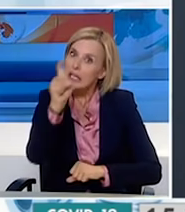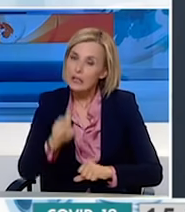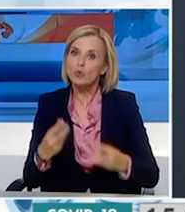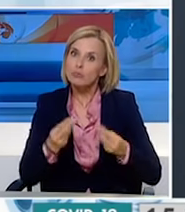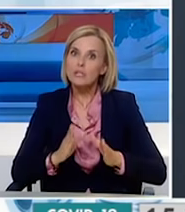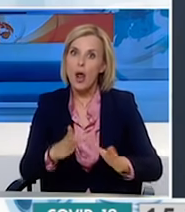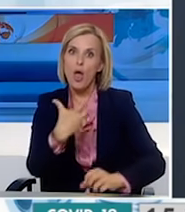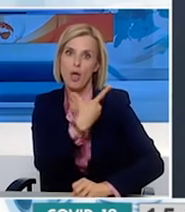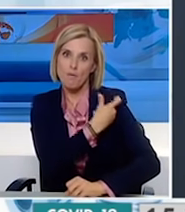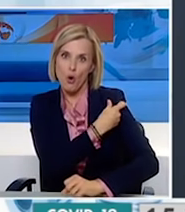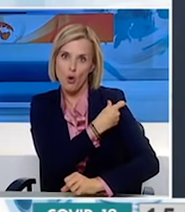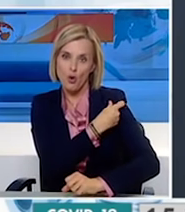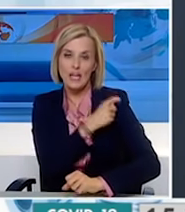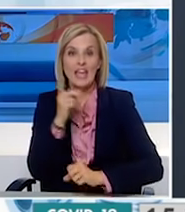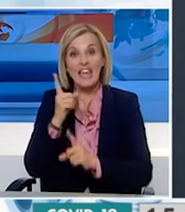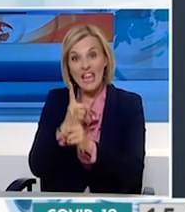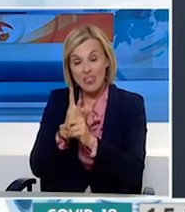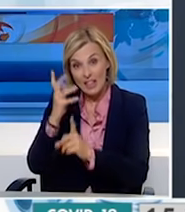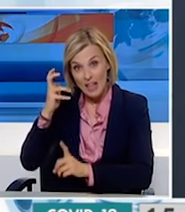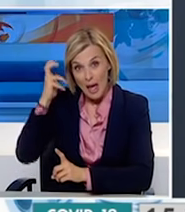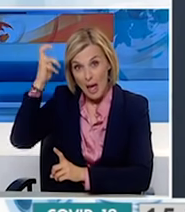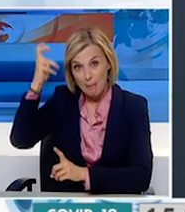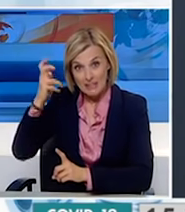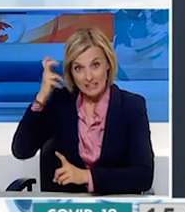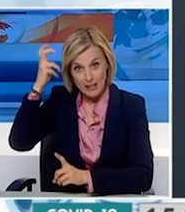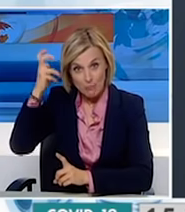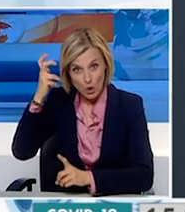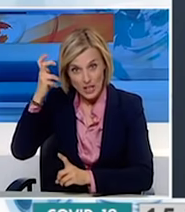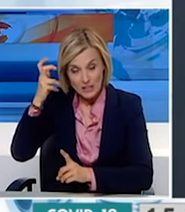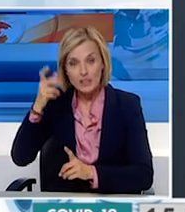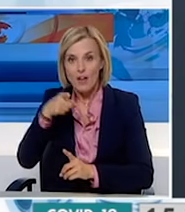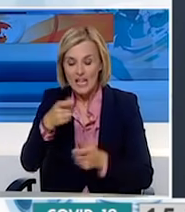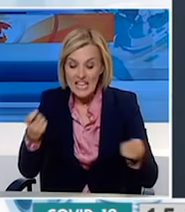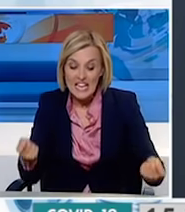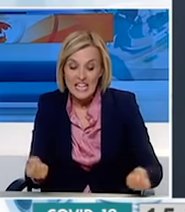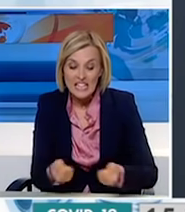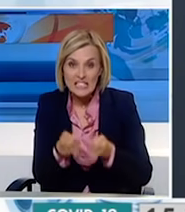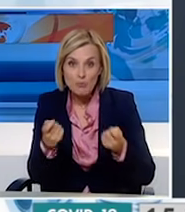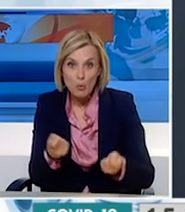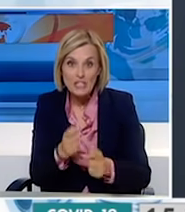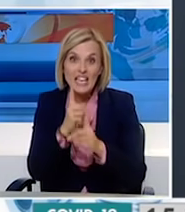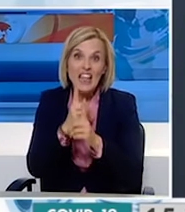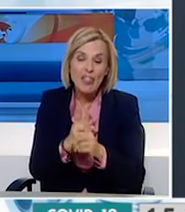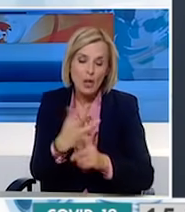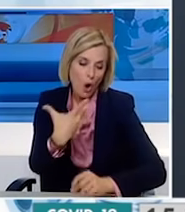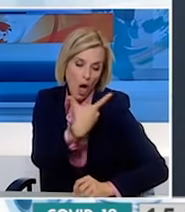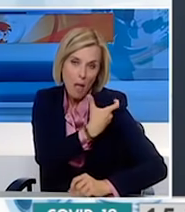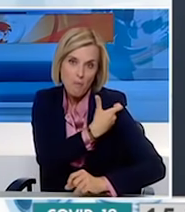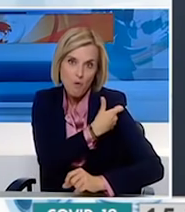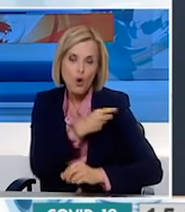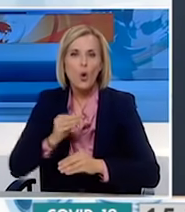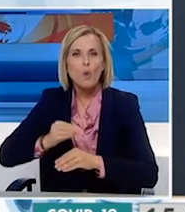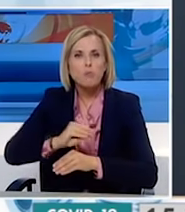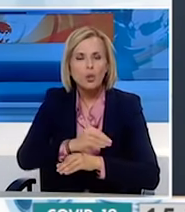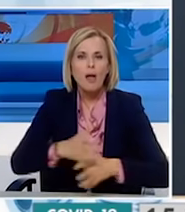Οι ερευνητές απομόνωσαν τον ιό από ασθενείς, τον απενεργοποίησαν και τον χρησιμοποίησαν σαν εμβόλιο σε πειραματόζωα όπως ποντίκια